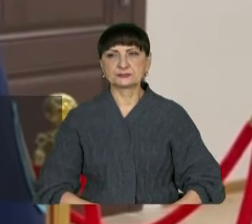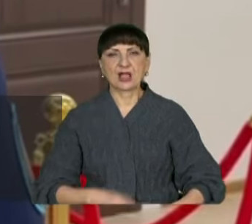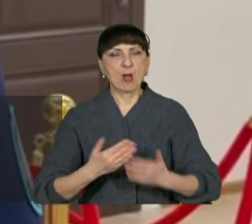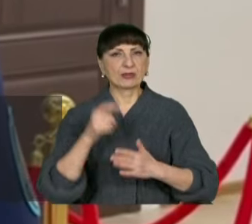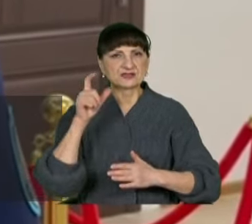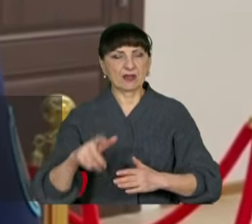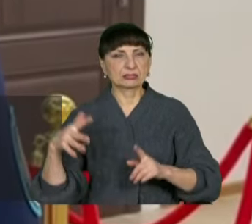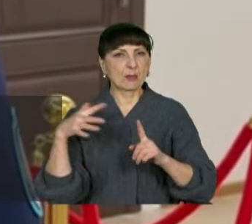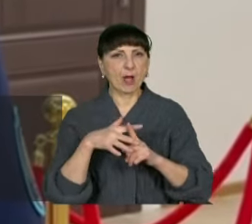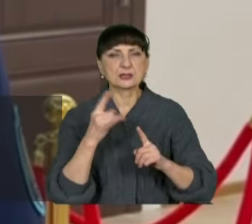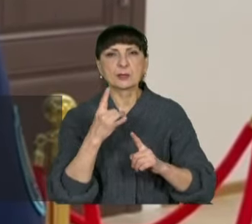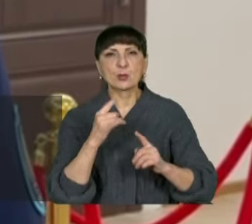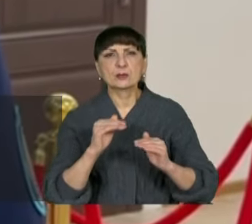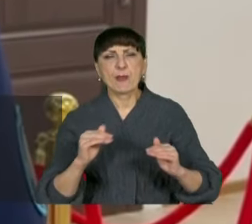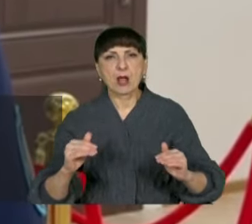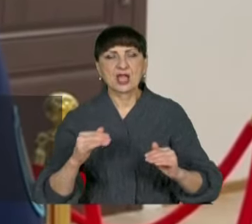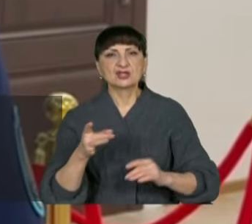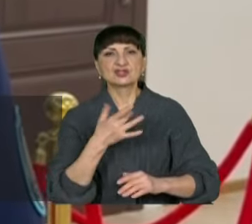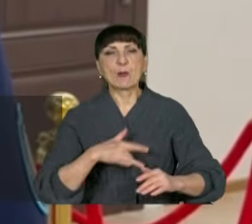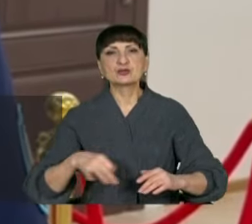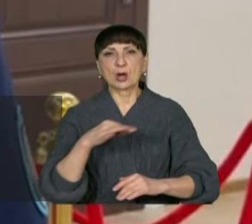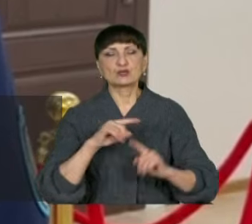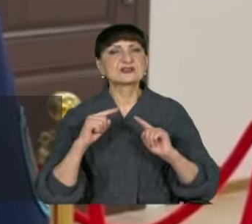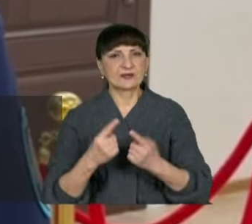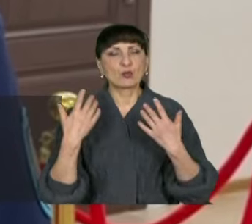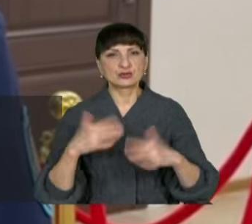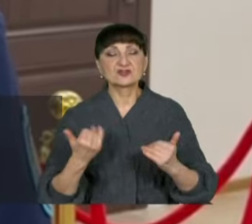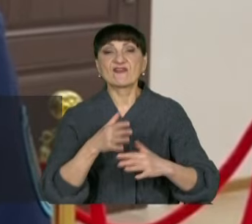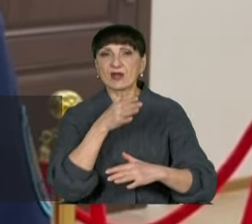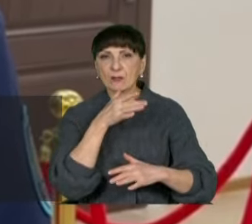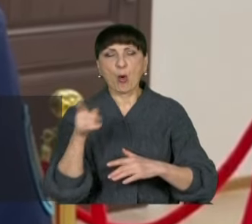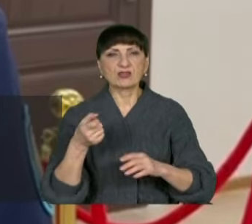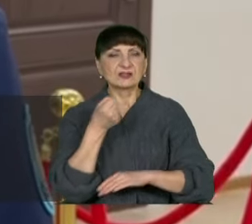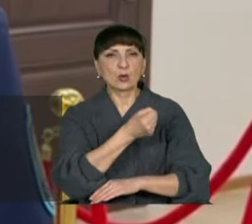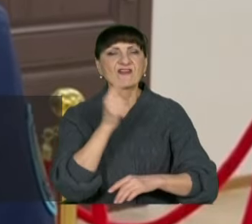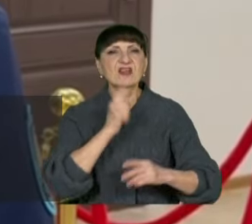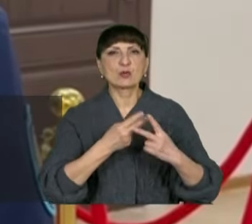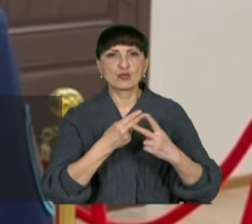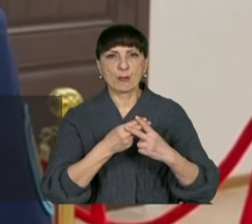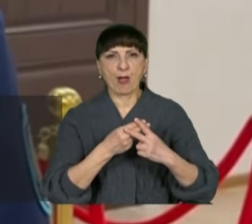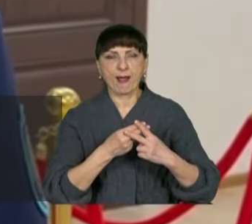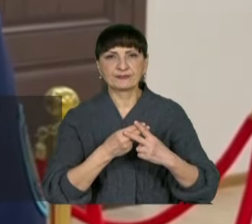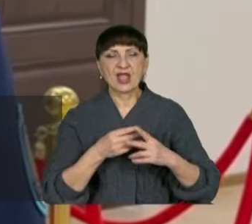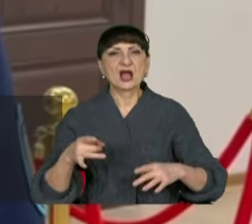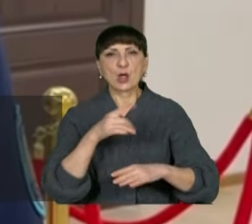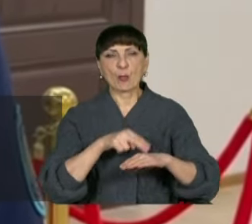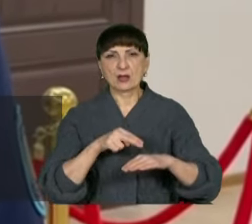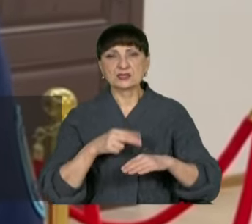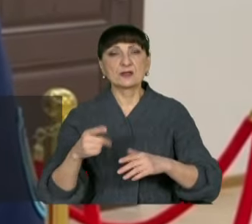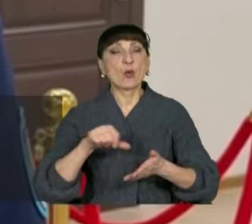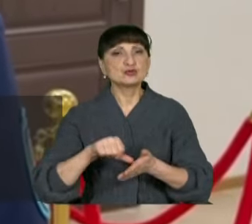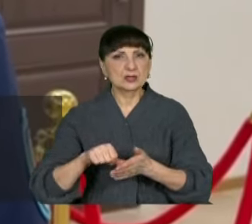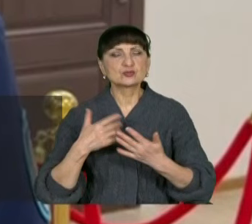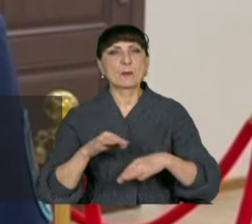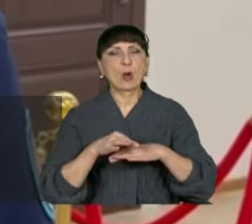Подозреваемый, напавший на малолетних детей в Жамбылском районе, взят под стражу. В настоящее время он водворен в изолятор временного содержания районной полиции. С его участием